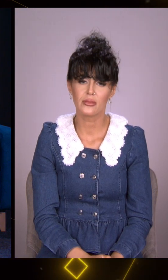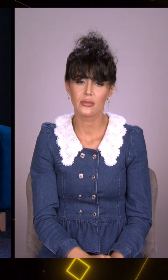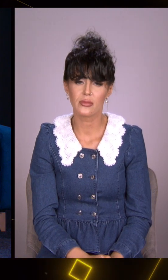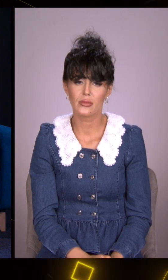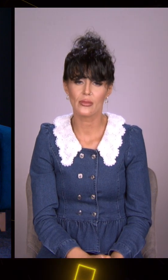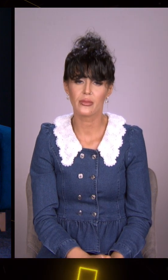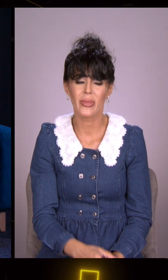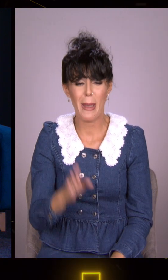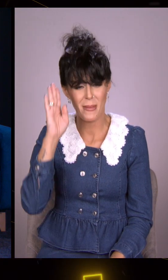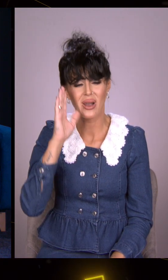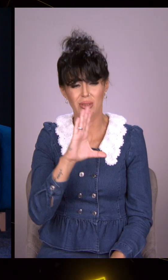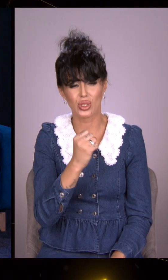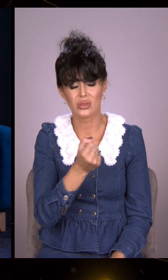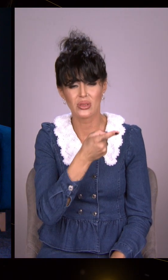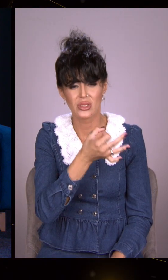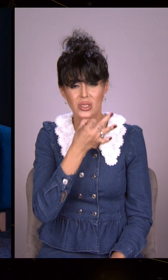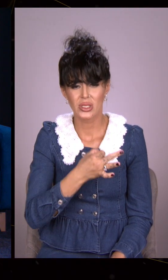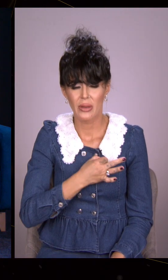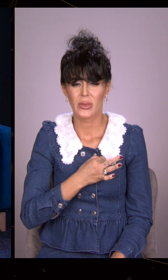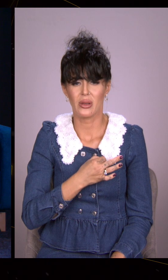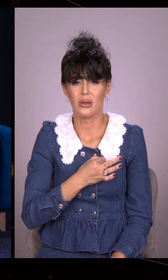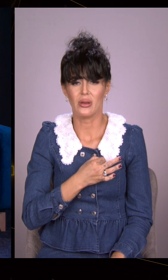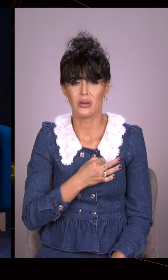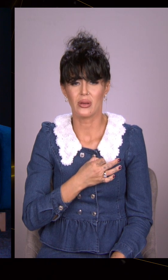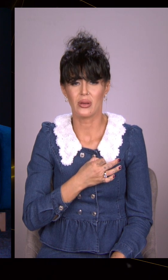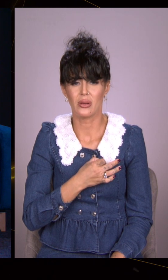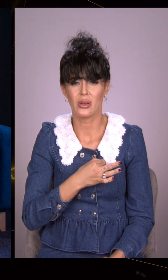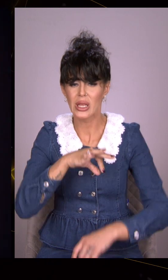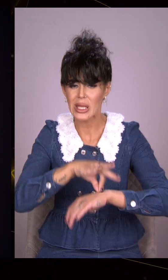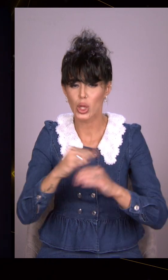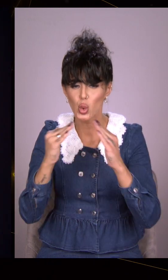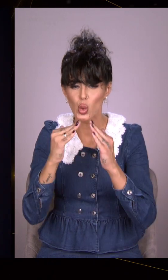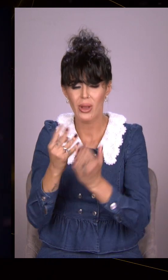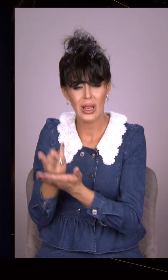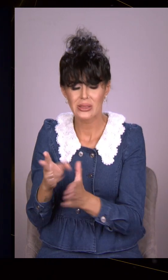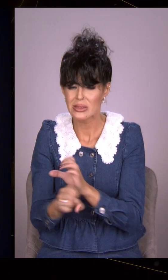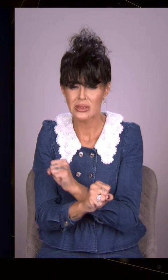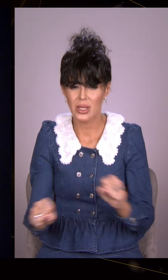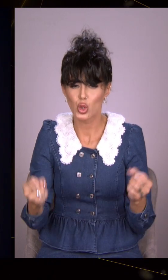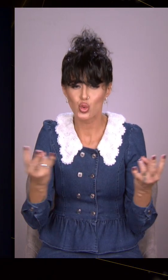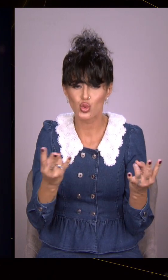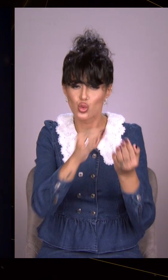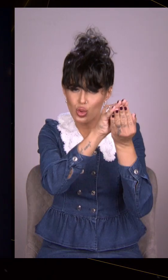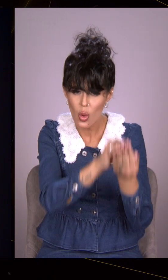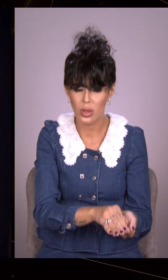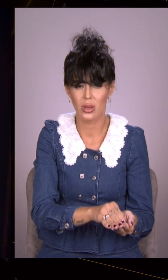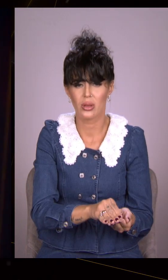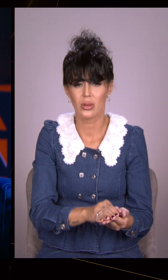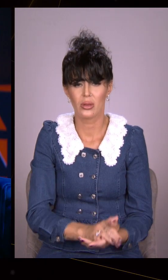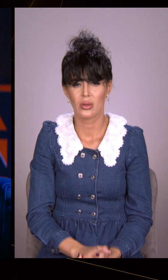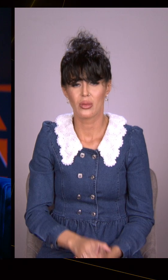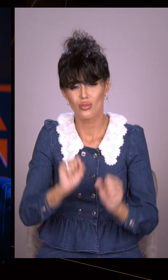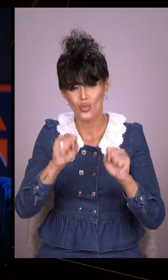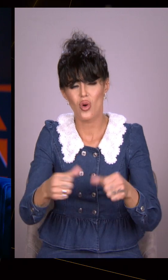Люба, треба, ти ж розумієш, тіло не може бути вдома. Треба заховати десь. Як уж думаєте, в лісі